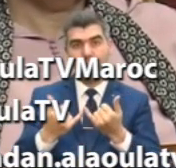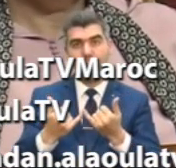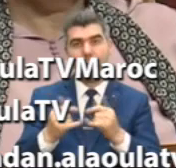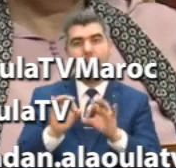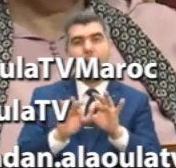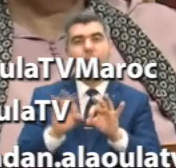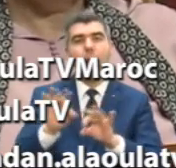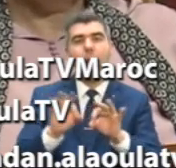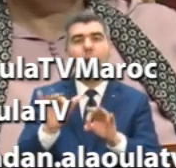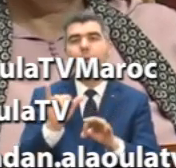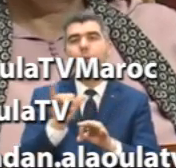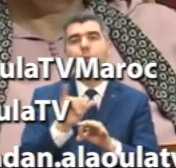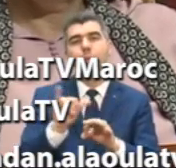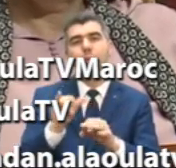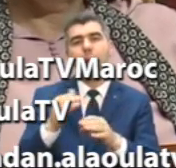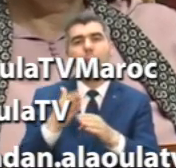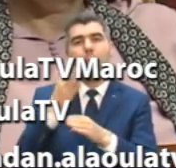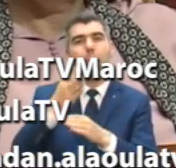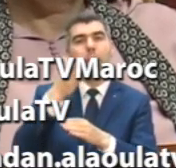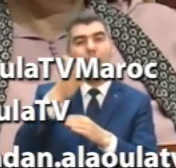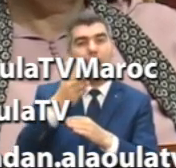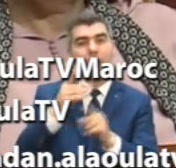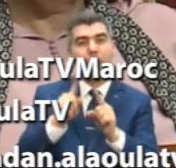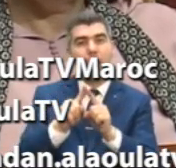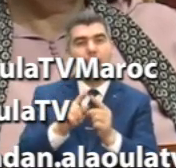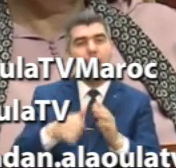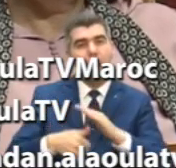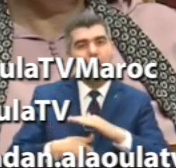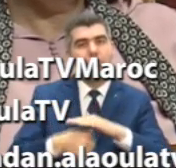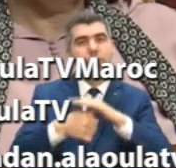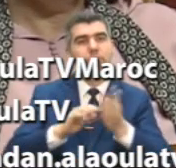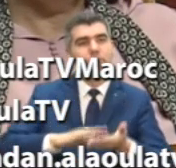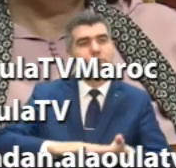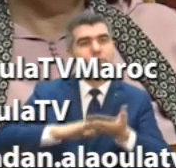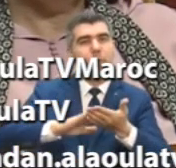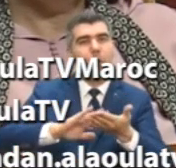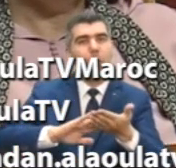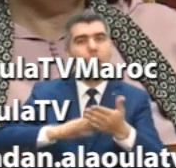بالإجراءات التي تنوون اتخاذها حول تحسين